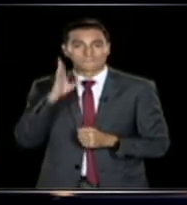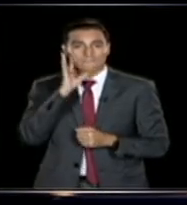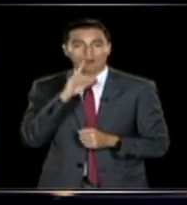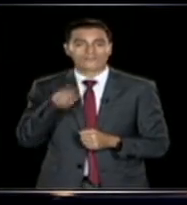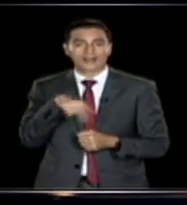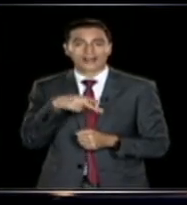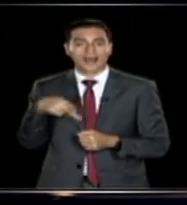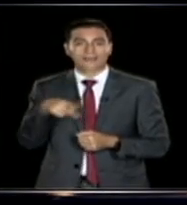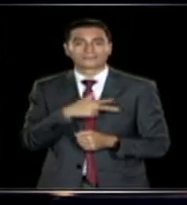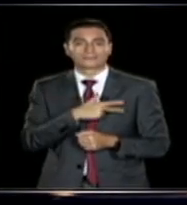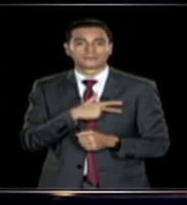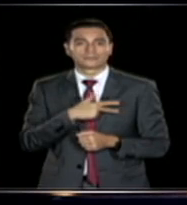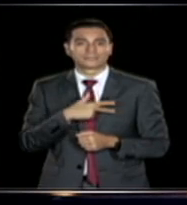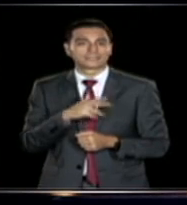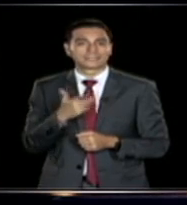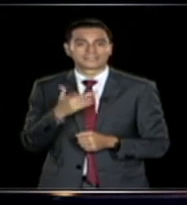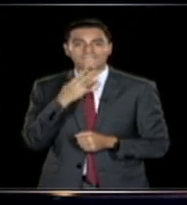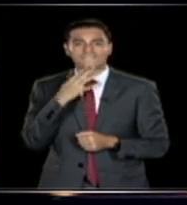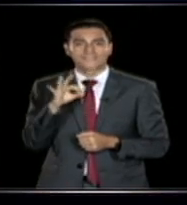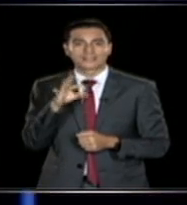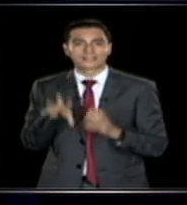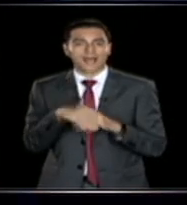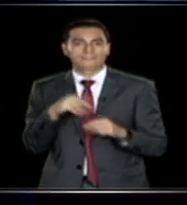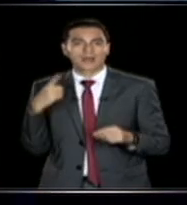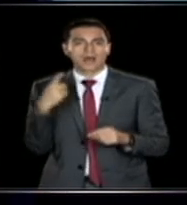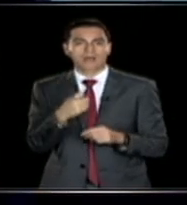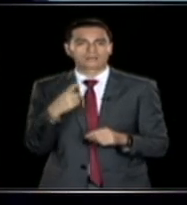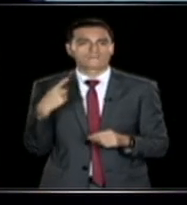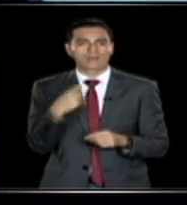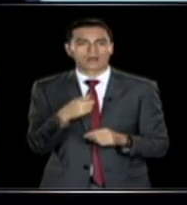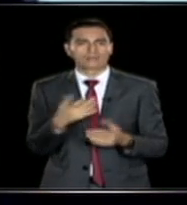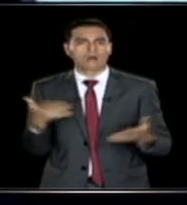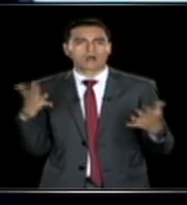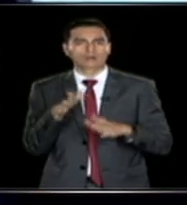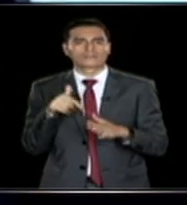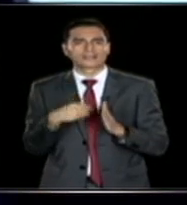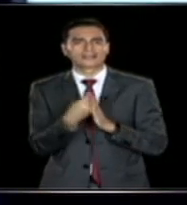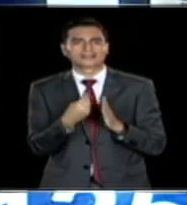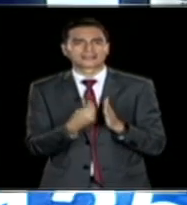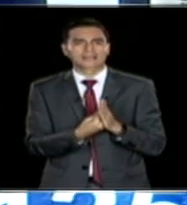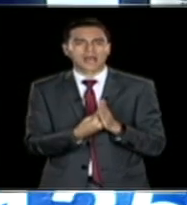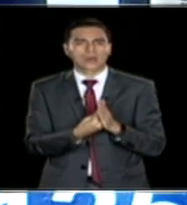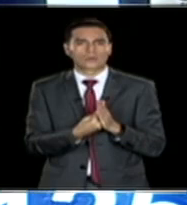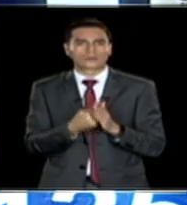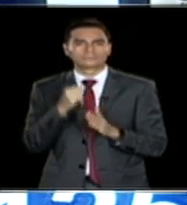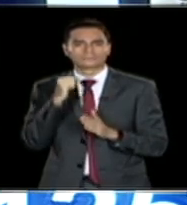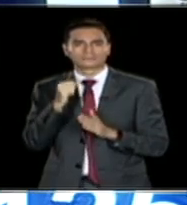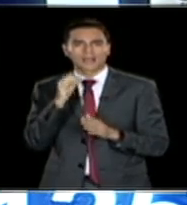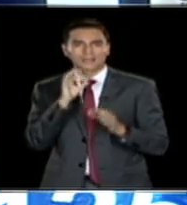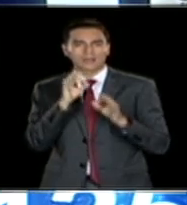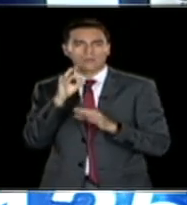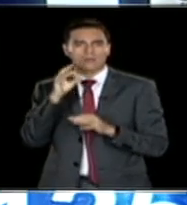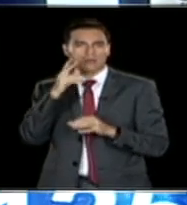من هو اللاعب الفرنسي الأكثر تسجيلاً للأهداف في تاريخ الدوري الإيطالي